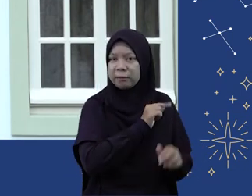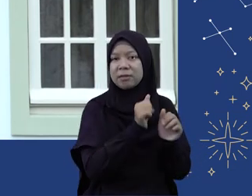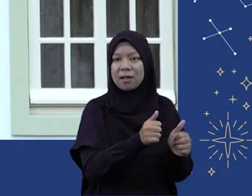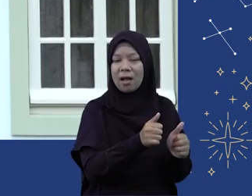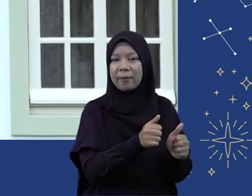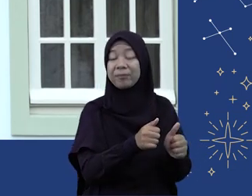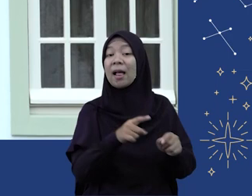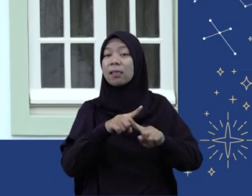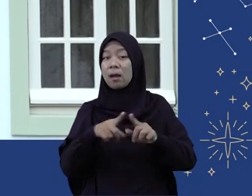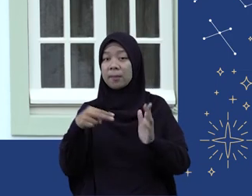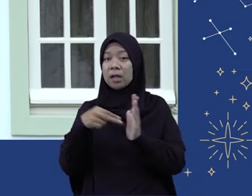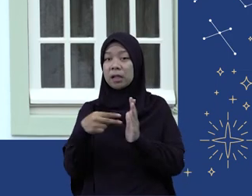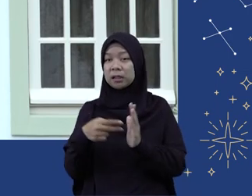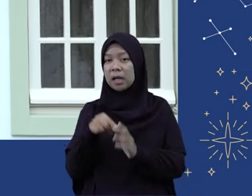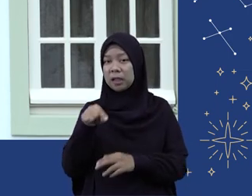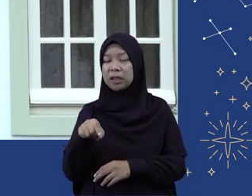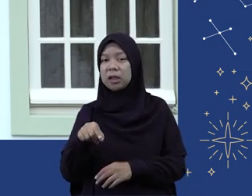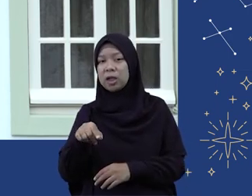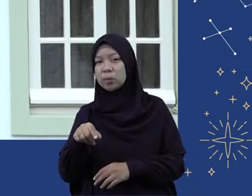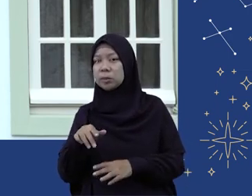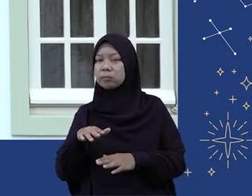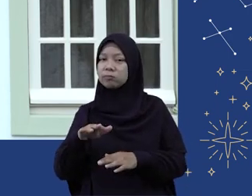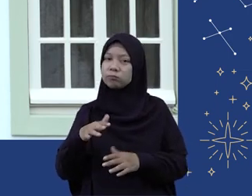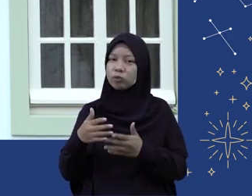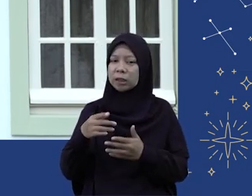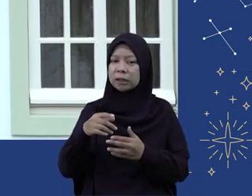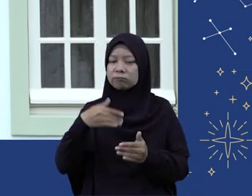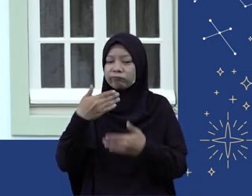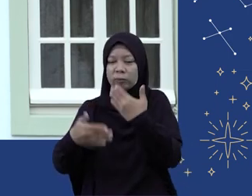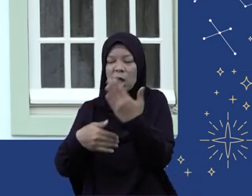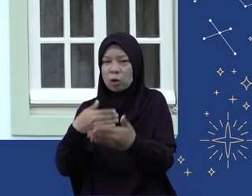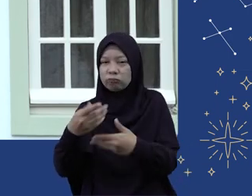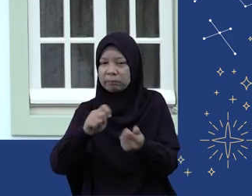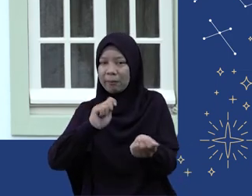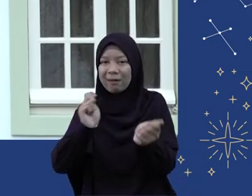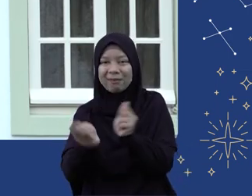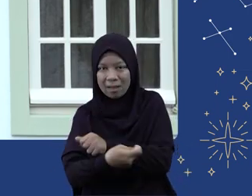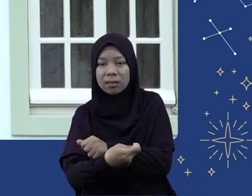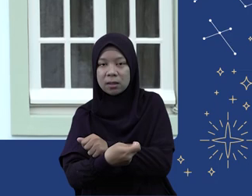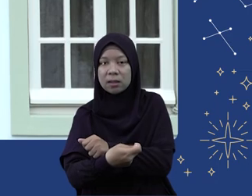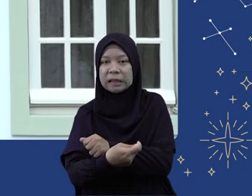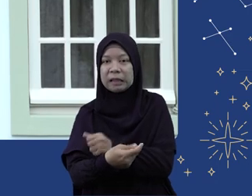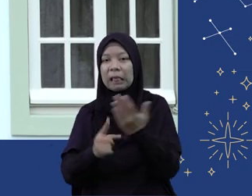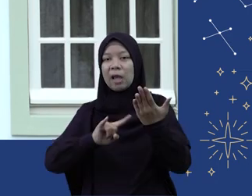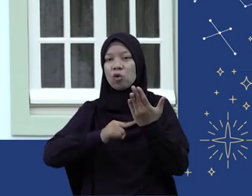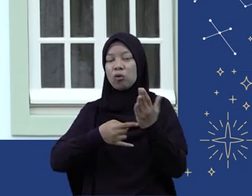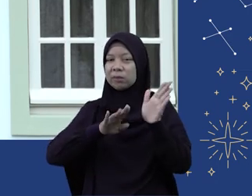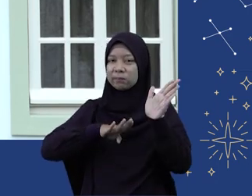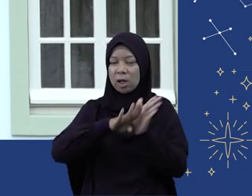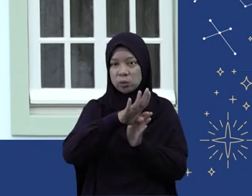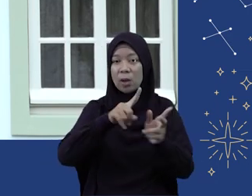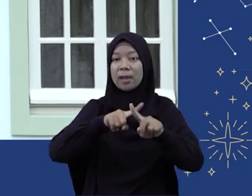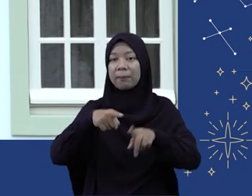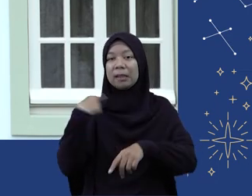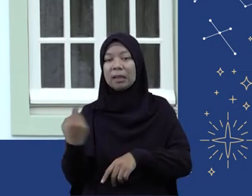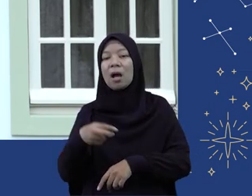tapi kan bukan tidak mungkin itu akan terus menggantikan manusia kita tetap